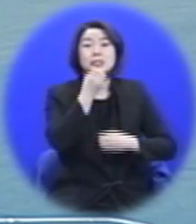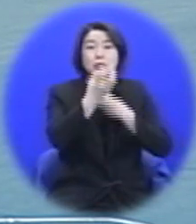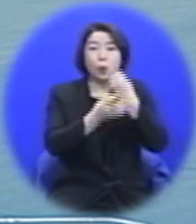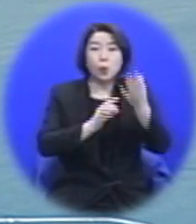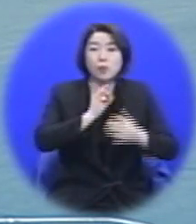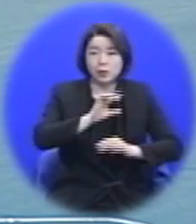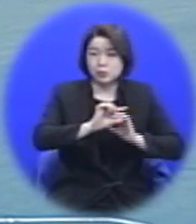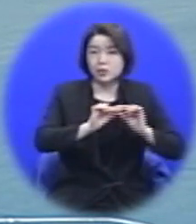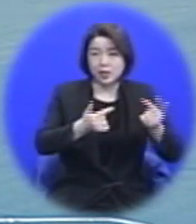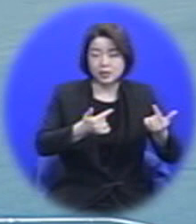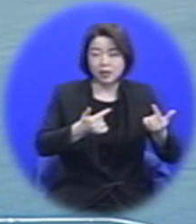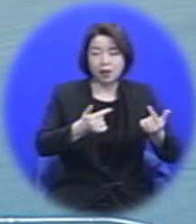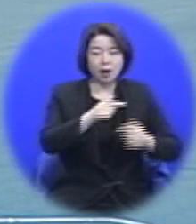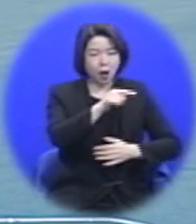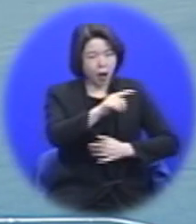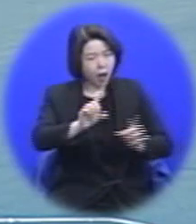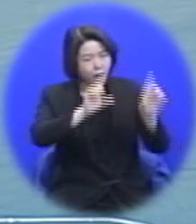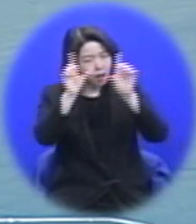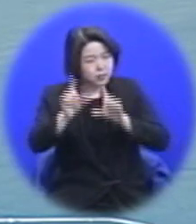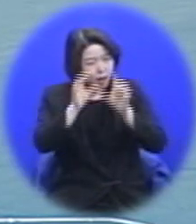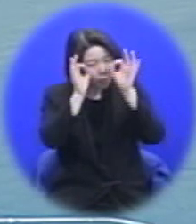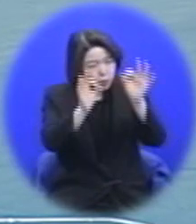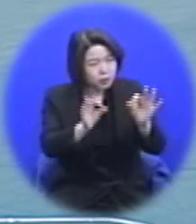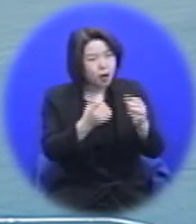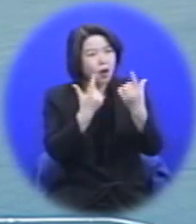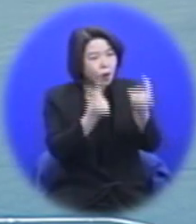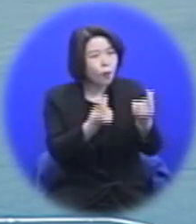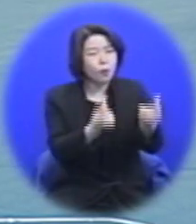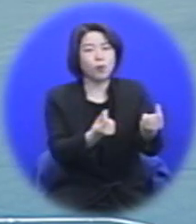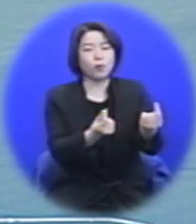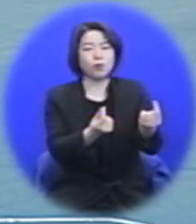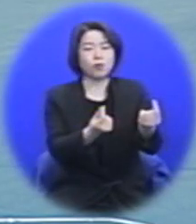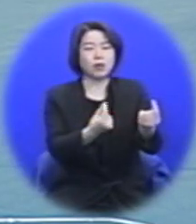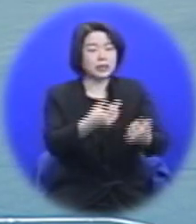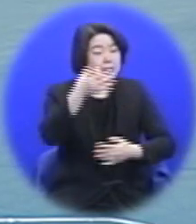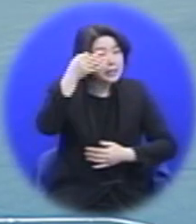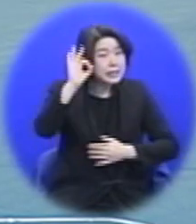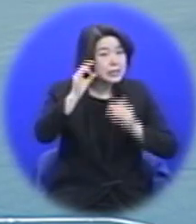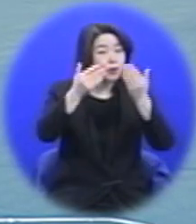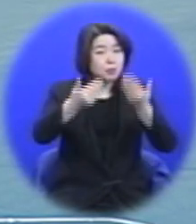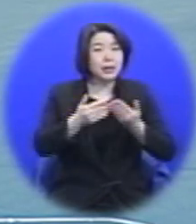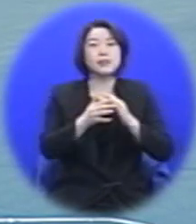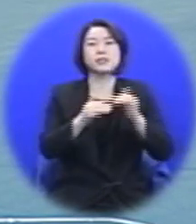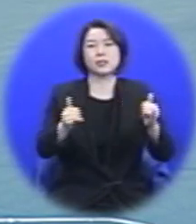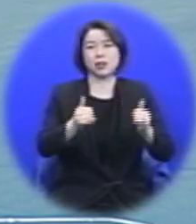아니고 삶을 보니까 그렇구나. 그렇게 인정받는 사람이라는 겁니다.